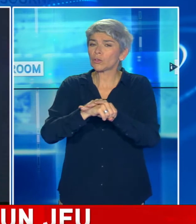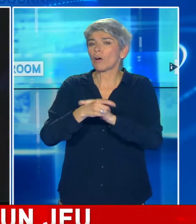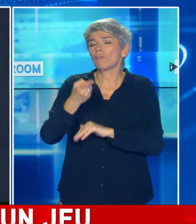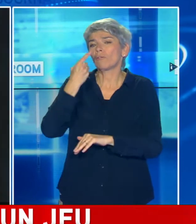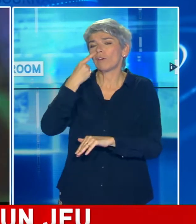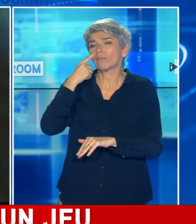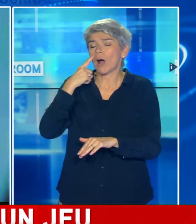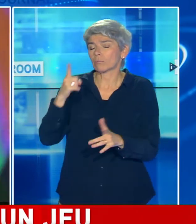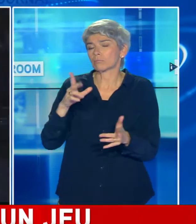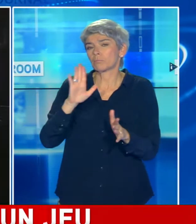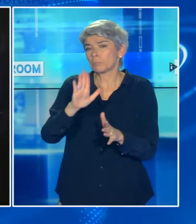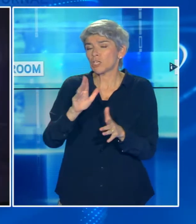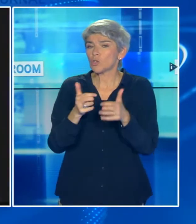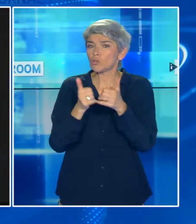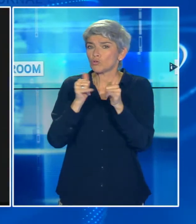FIFA 17.